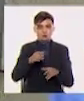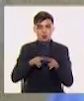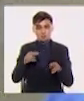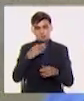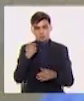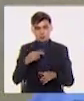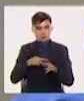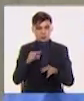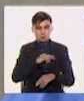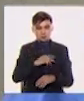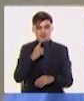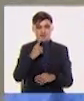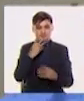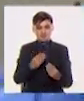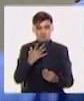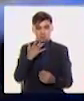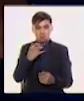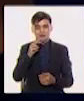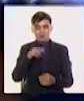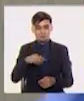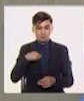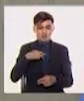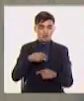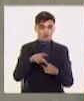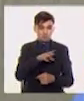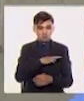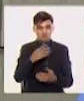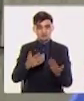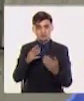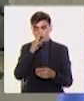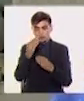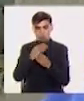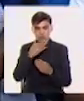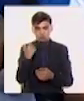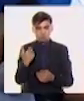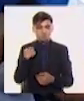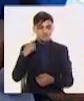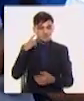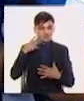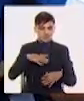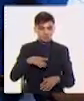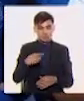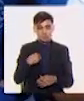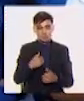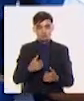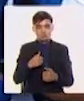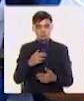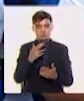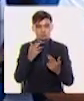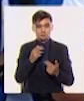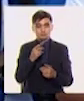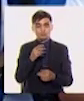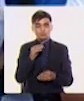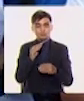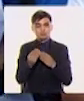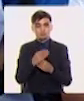кем жұмыс істемедік. Күніне 500 шақырым жүрдік. Үстемақы берілерін естімегенде дәмеленбеседік. Санаулы бар енді. Қаншадан алды ол